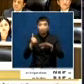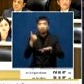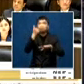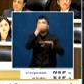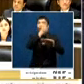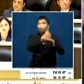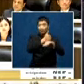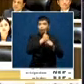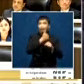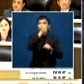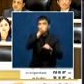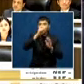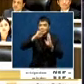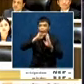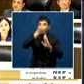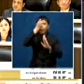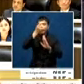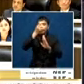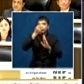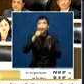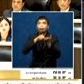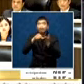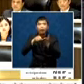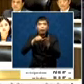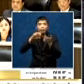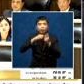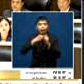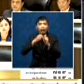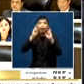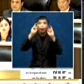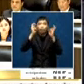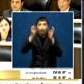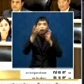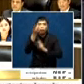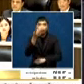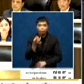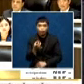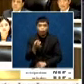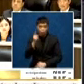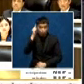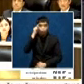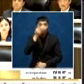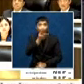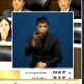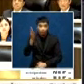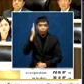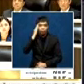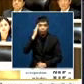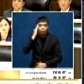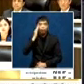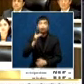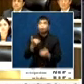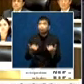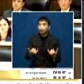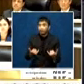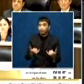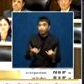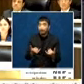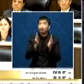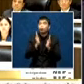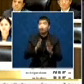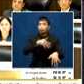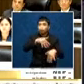ม่ใช่คำพูดเนี่ยคำพูดมันแถไง คำพูดนี้ก็คือว่าไม่โหวตพิธา สวไม่มีไม่ควรมีสิทธิ์เลือกนาย